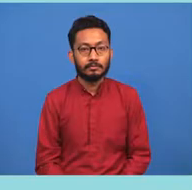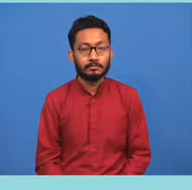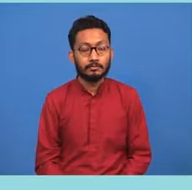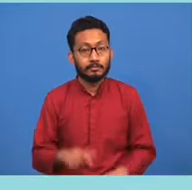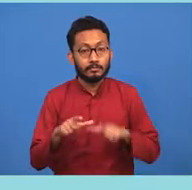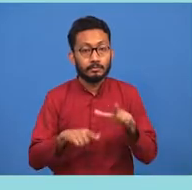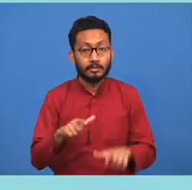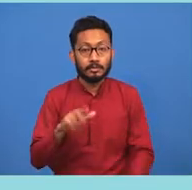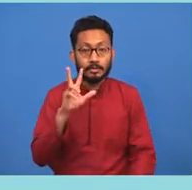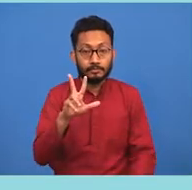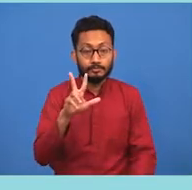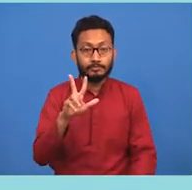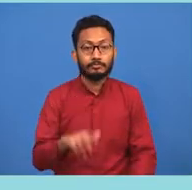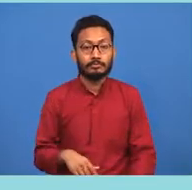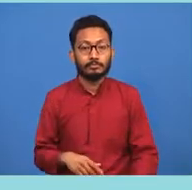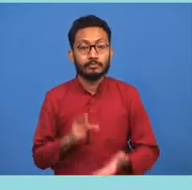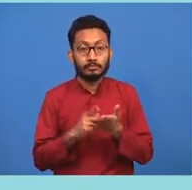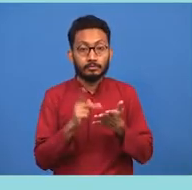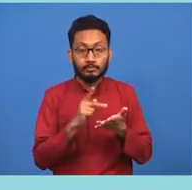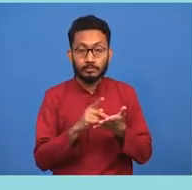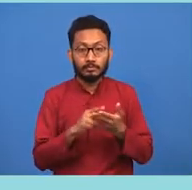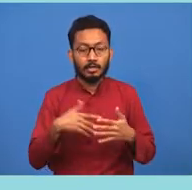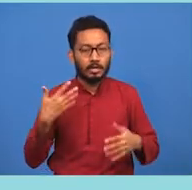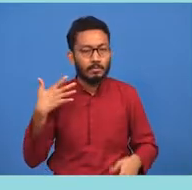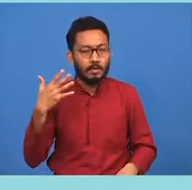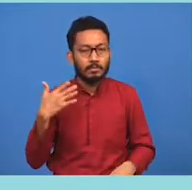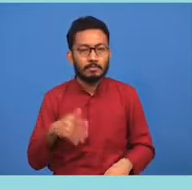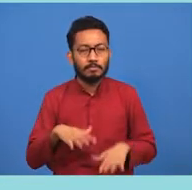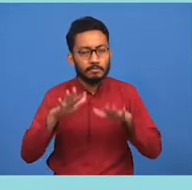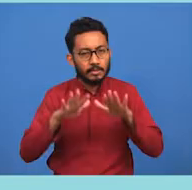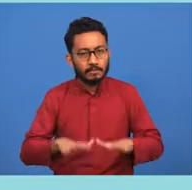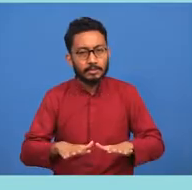Langkah 3, hitung haba pemendakan.